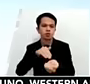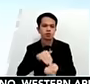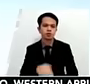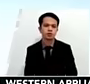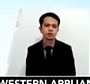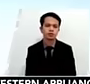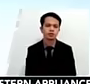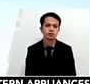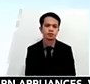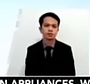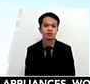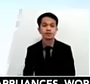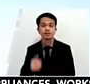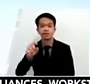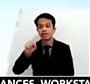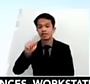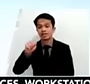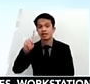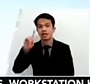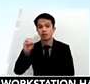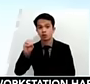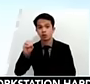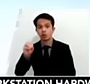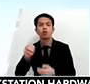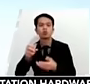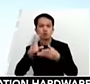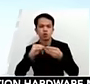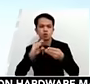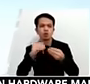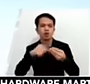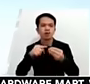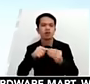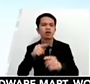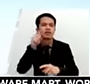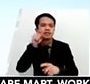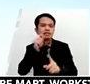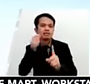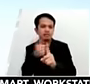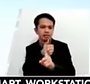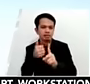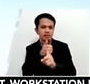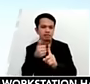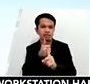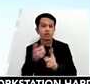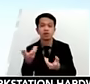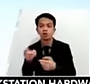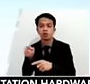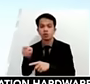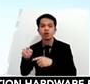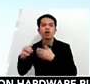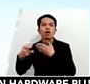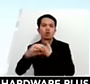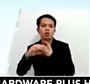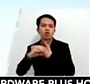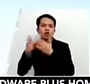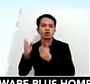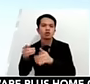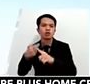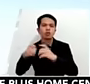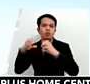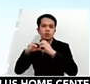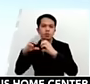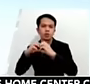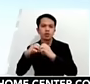Ikinuwento ni Sandro Mulak sa Senado ang umano'y sexual harassment sa kanya ng mga independent contractor ng GMA Network na sina